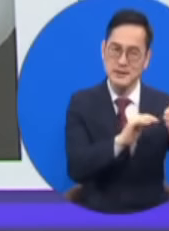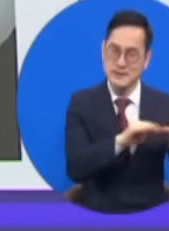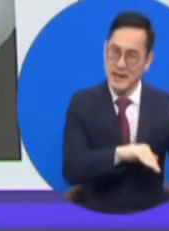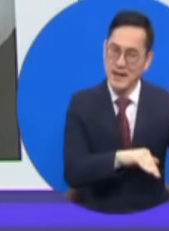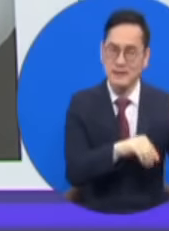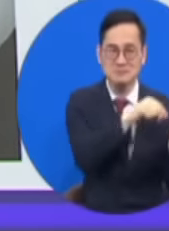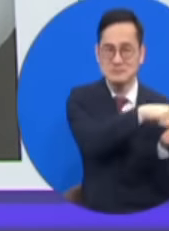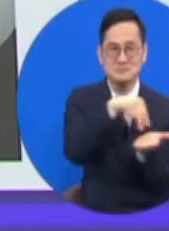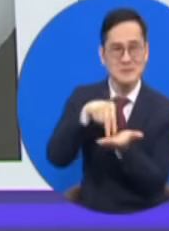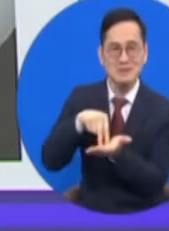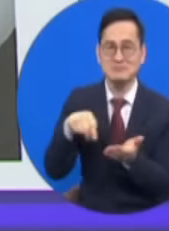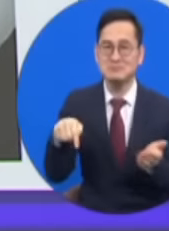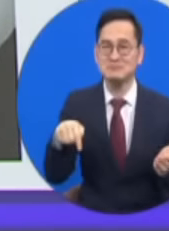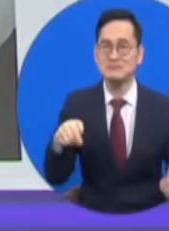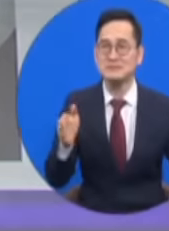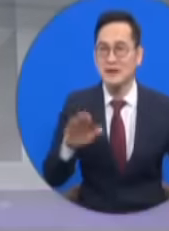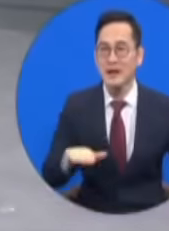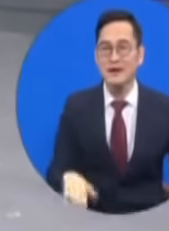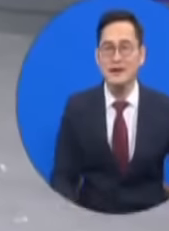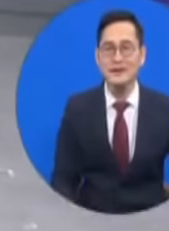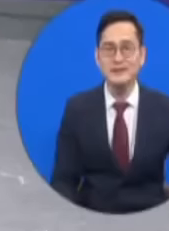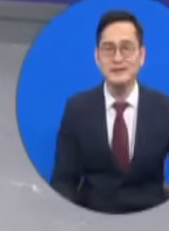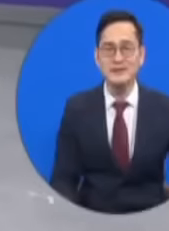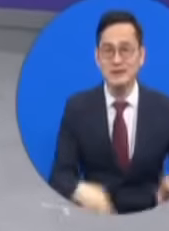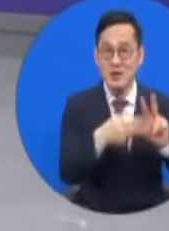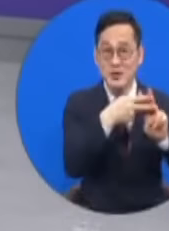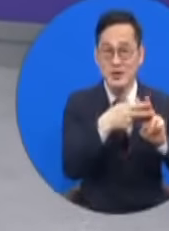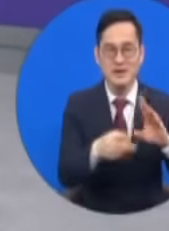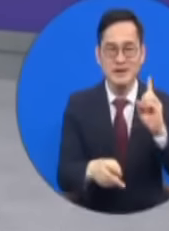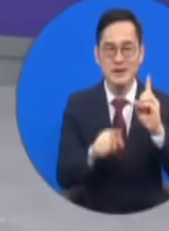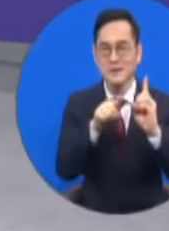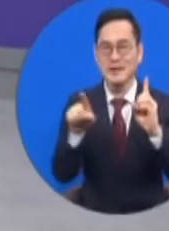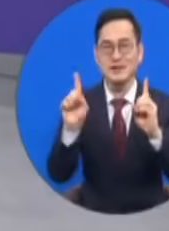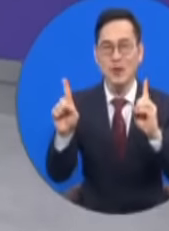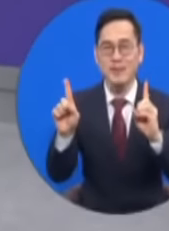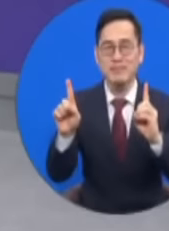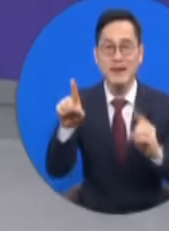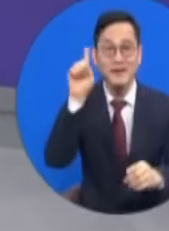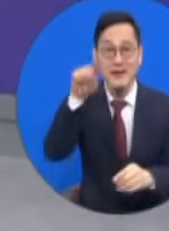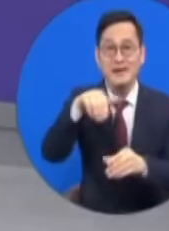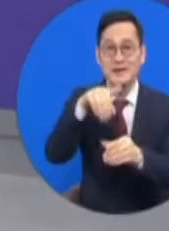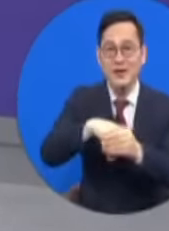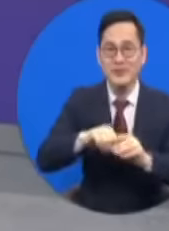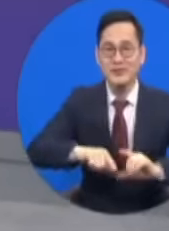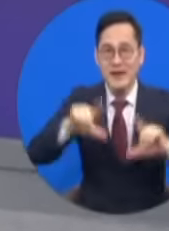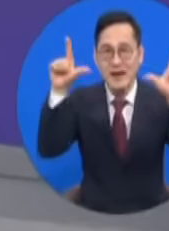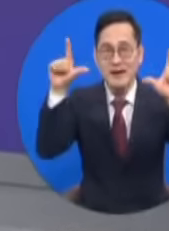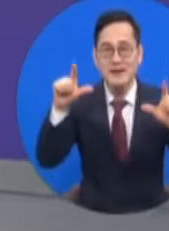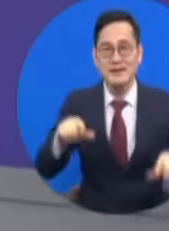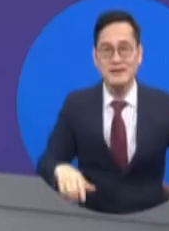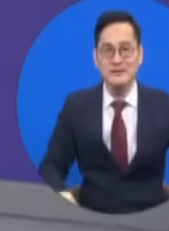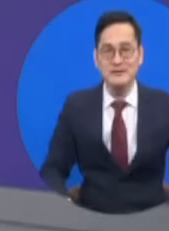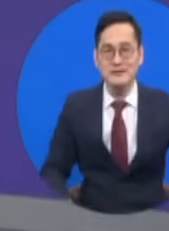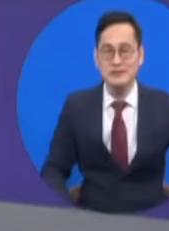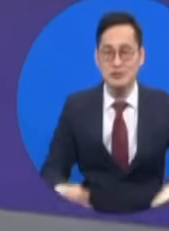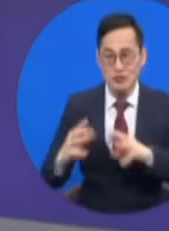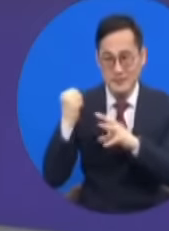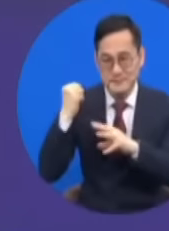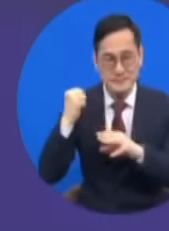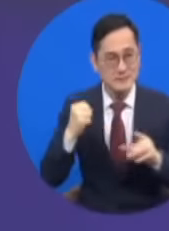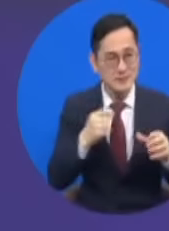오늘의 총선 해시태그는 D-1, 골든크로스냐, 단독 과반이냐, 그것이 문제로다. 여러분은 어떻게